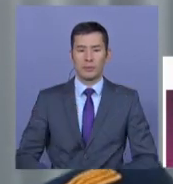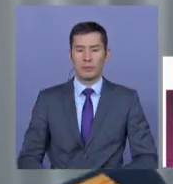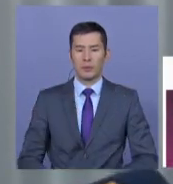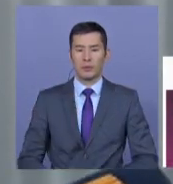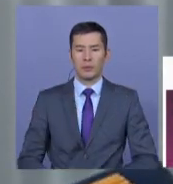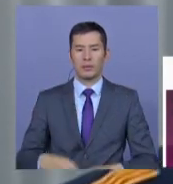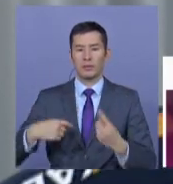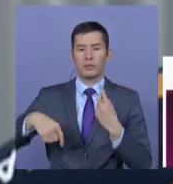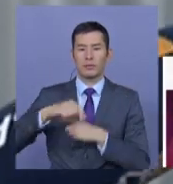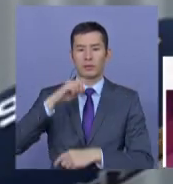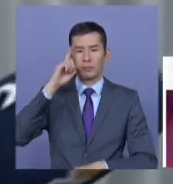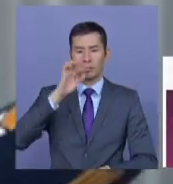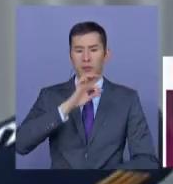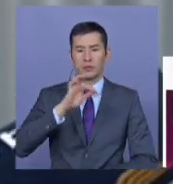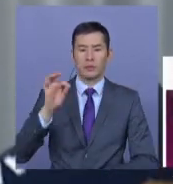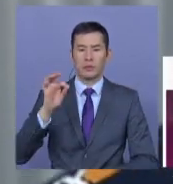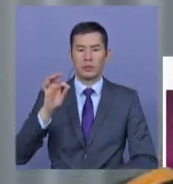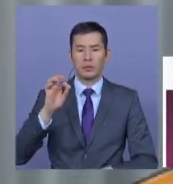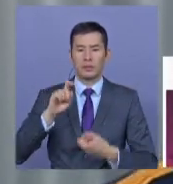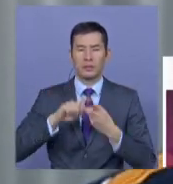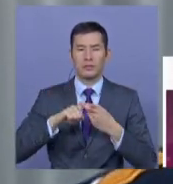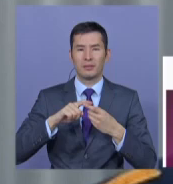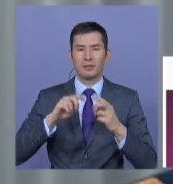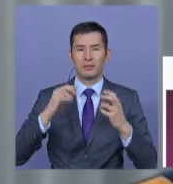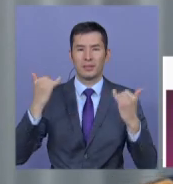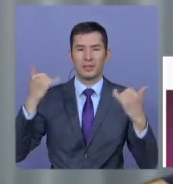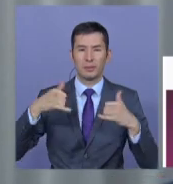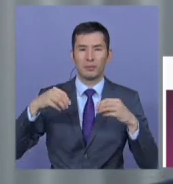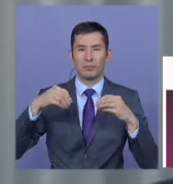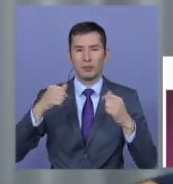белгілі, экспорттап жатқан шикізат дүниеміз, импорттап жатқан